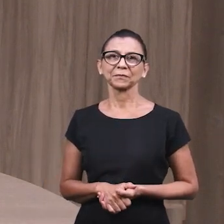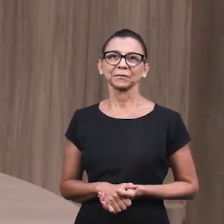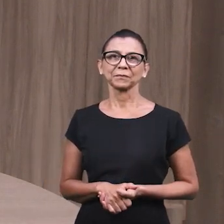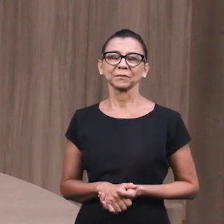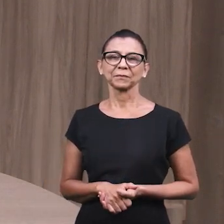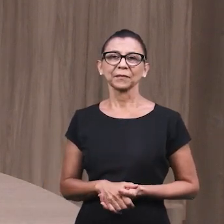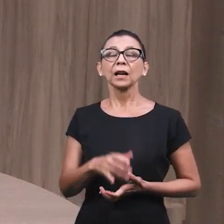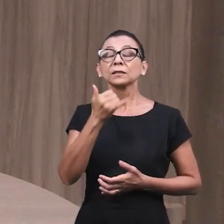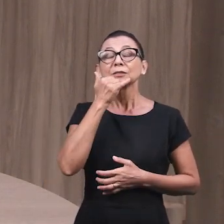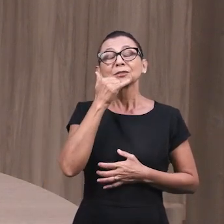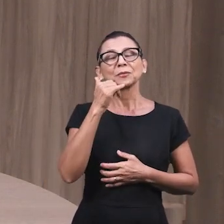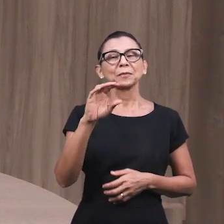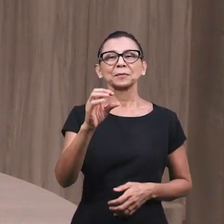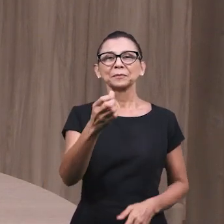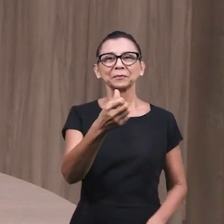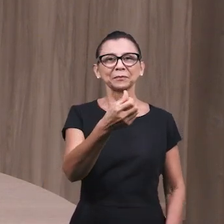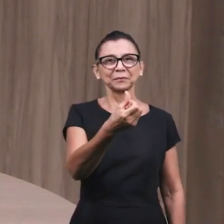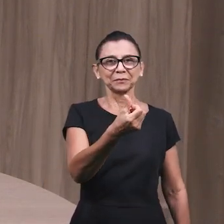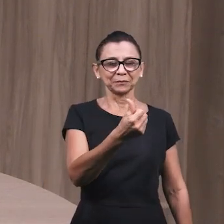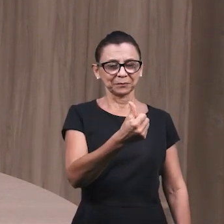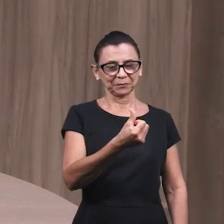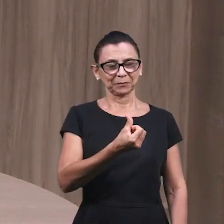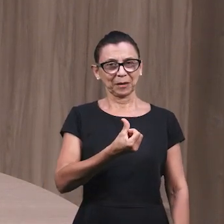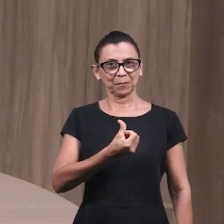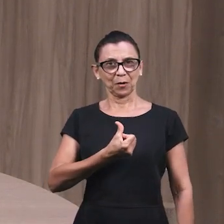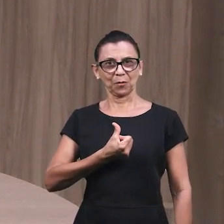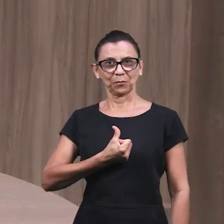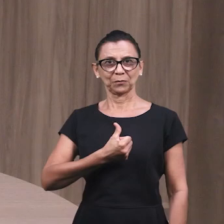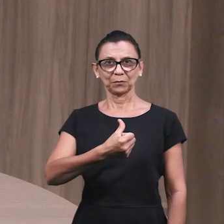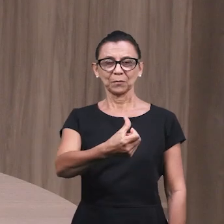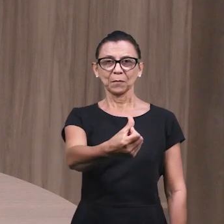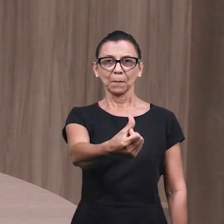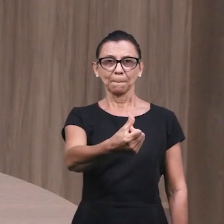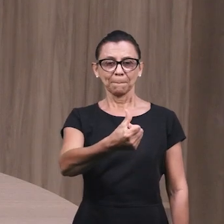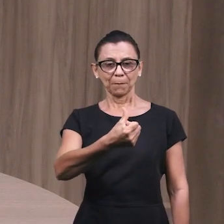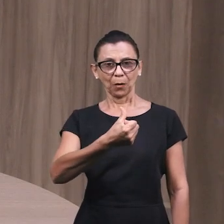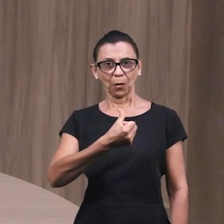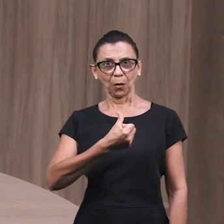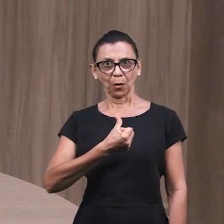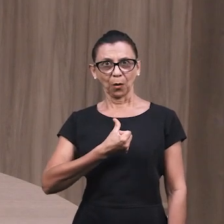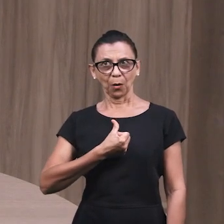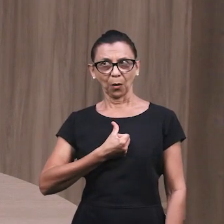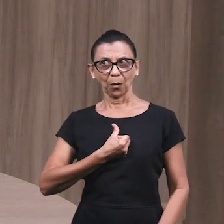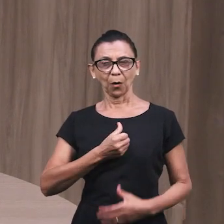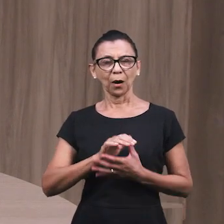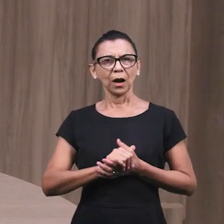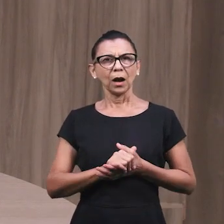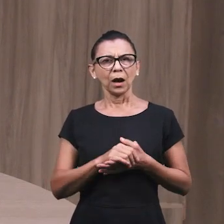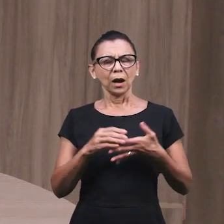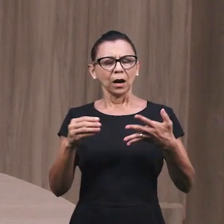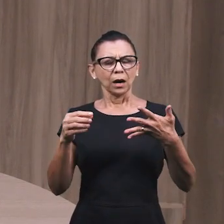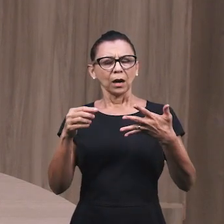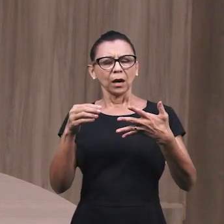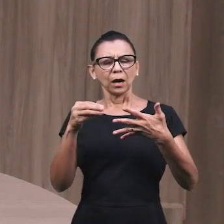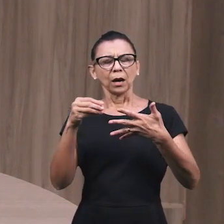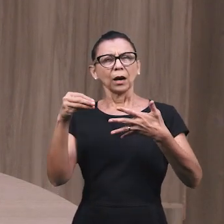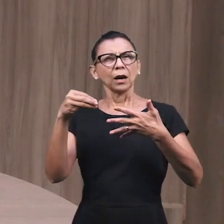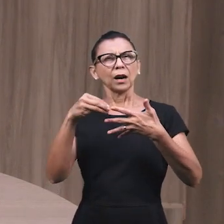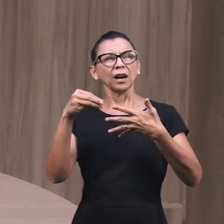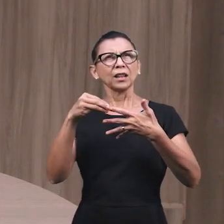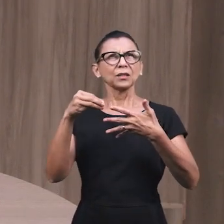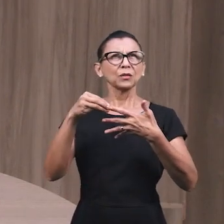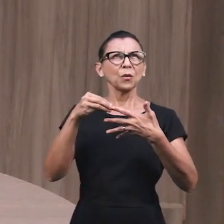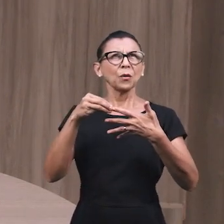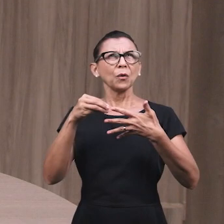donc on va voir le bémol. Bémol est un signe que diminue la